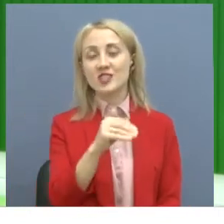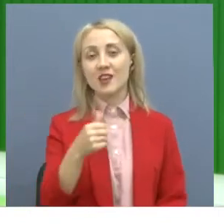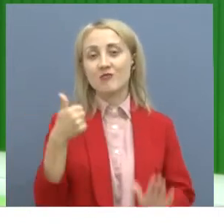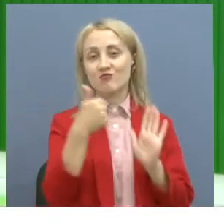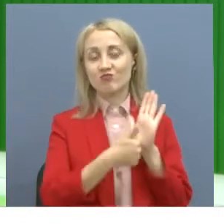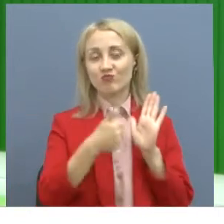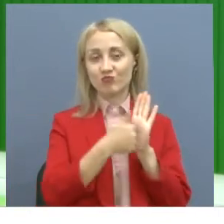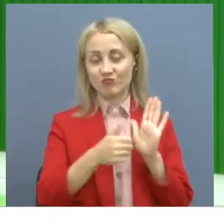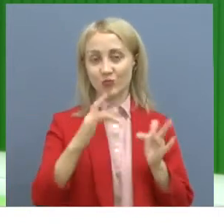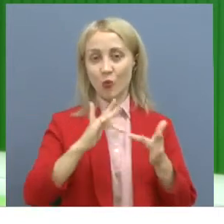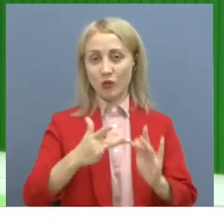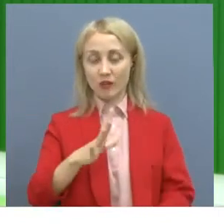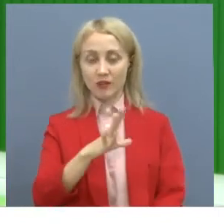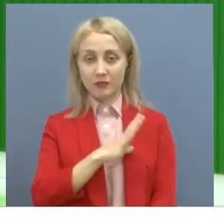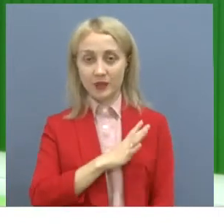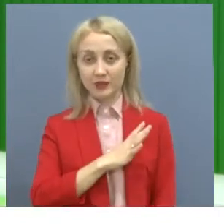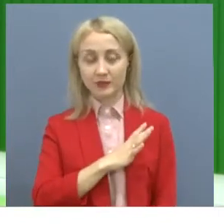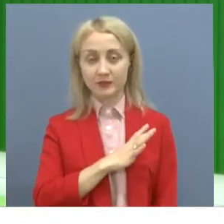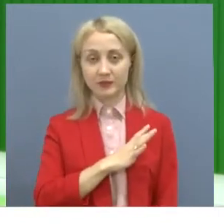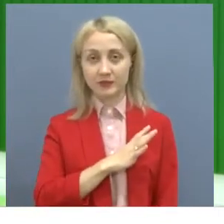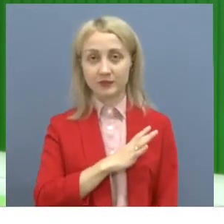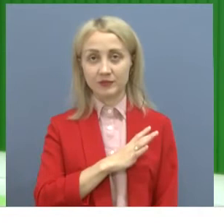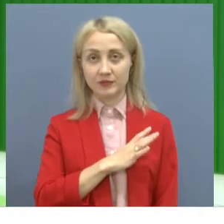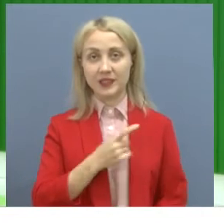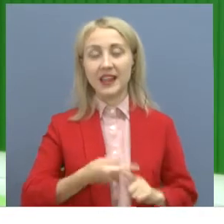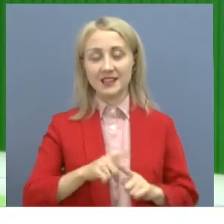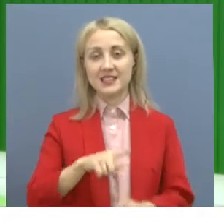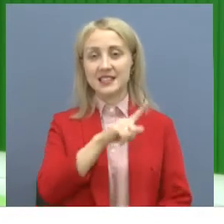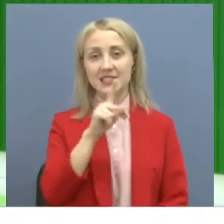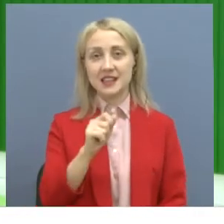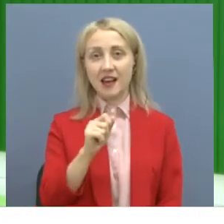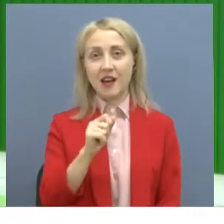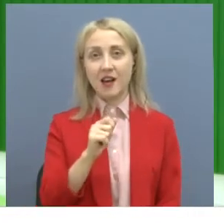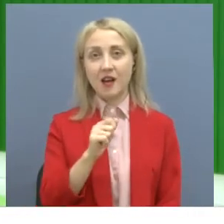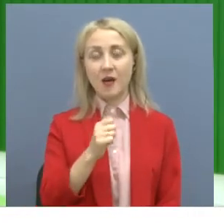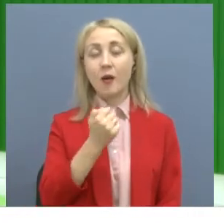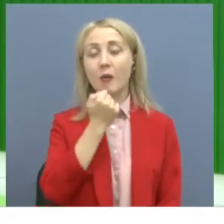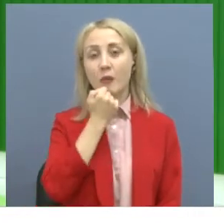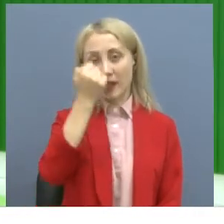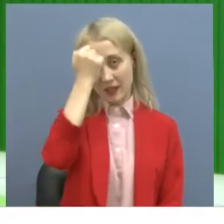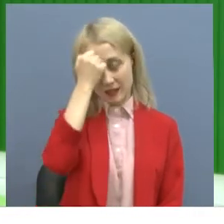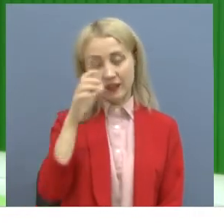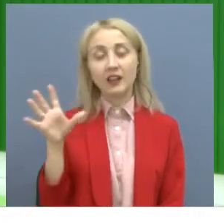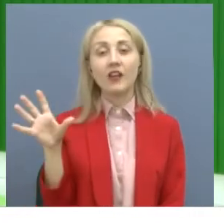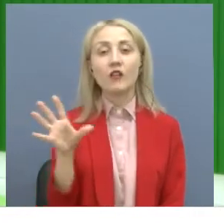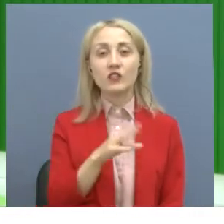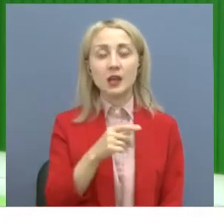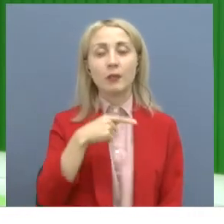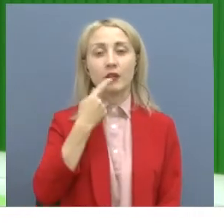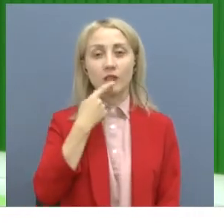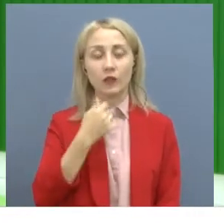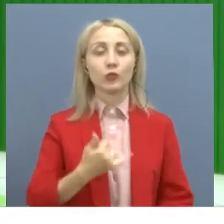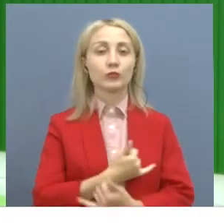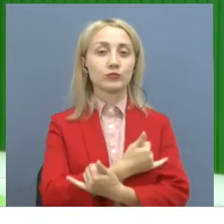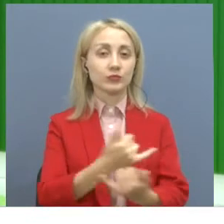онлайн жүйеде өтті, біз дауыс жинадық. Ол енді керемет, жақсы, бұл жақсы проект, негізі онлайн